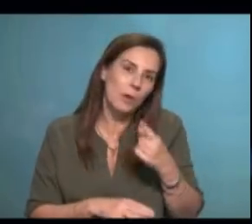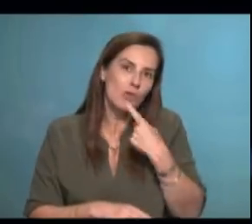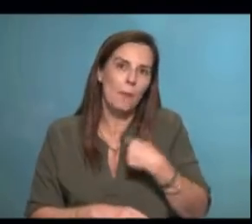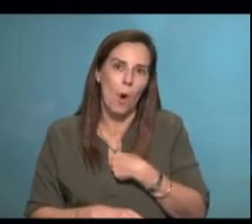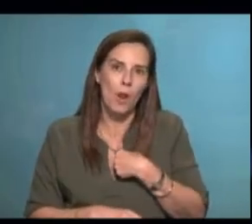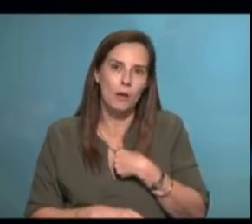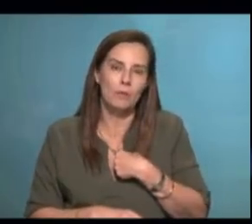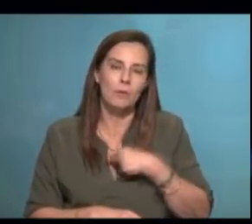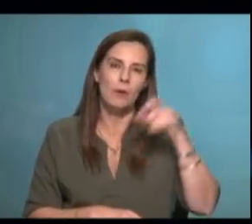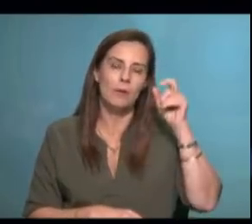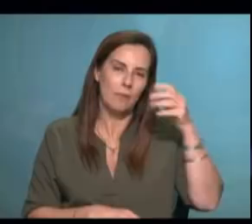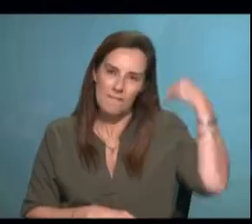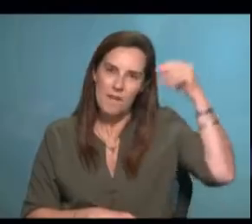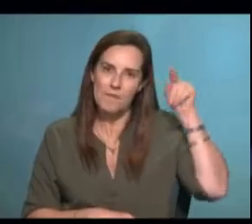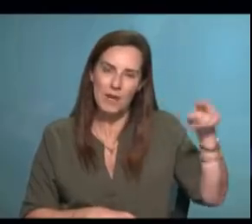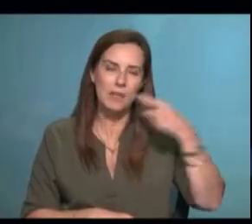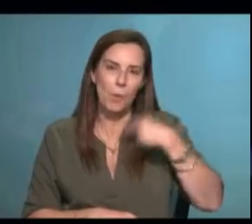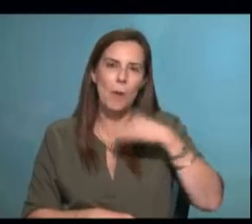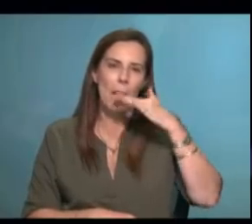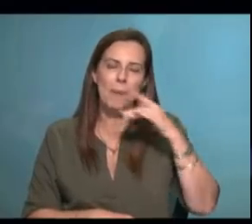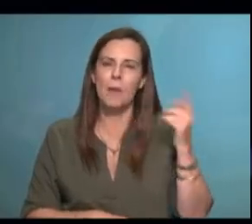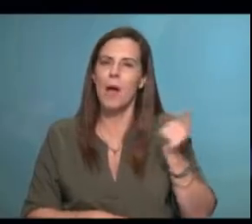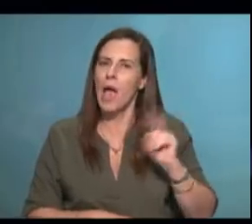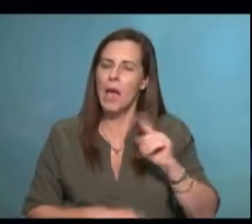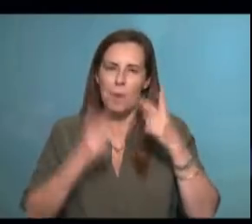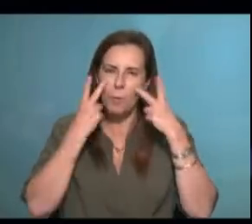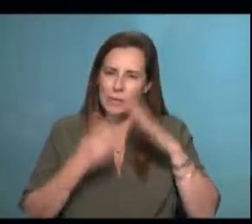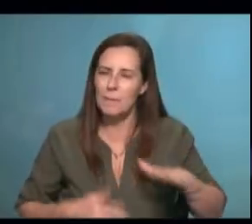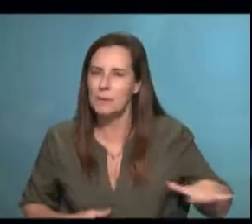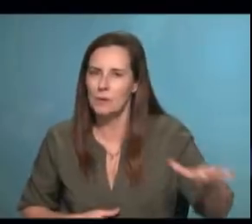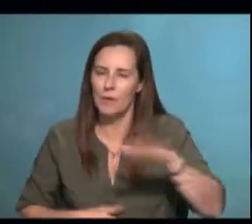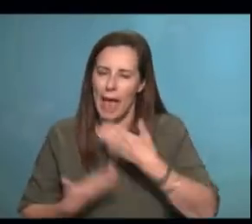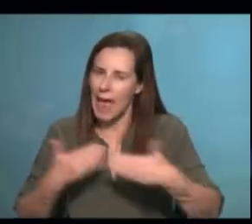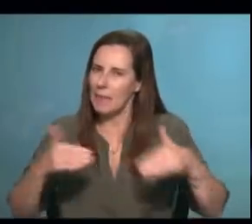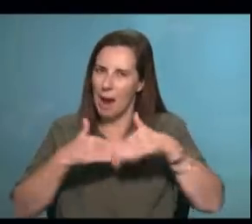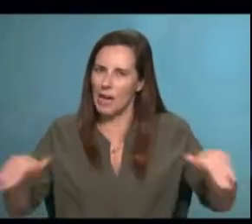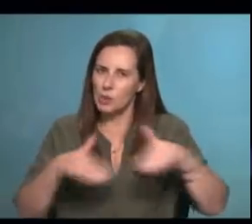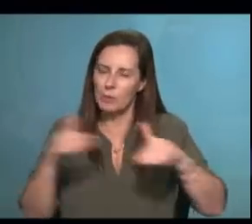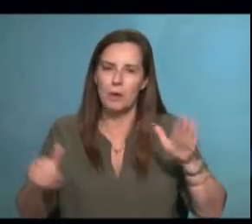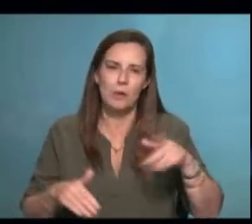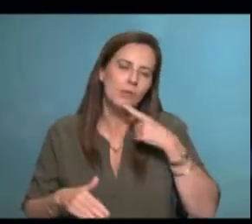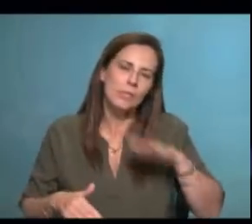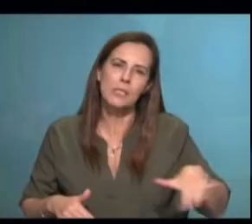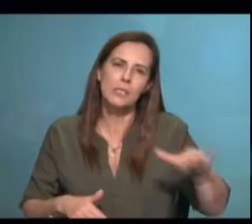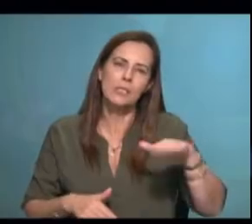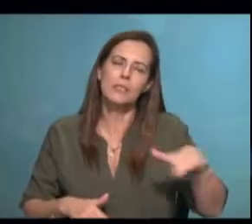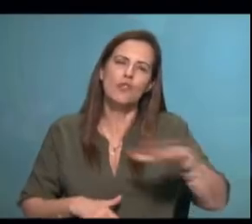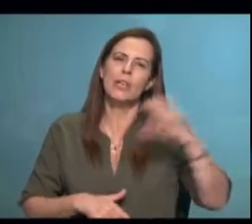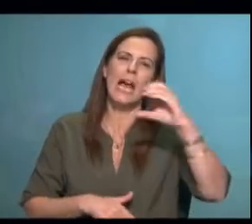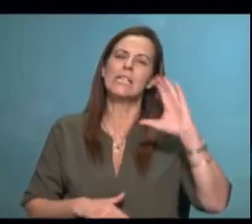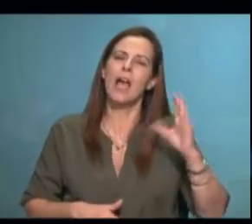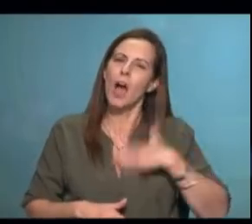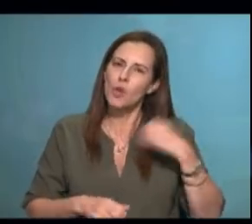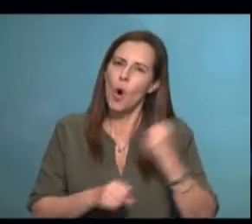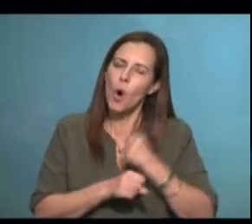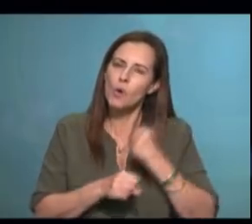גורם ביטחוני פלסטיני ברמלה. הם לא סורקים בשטח, הם לא מציבים מחסומים, הם גם אומרים זה שטח C, אבל הם אומרים, אנחנו עושים חילופי